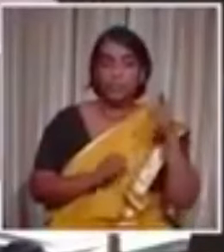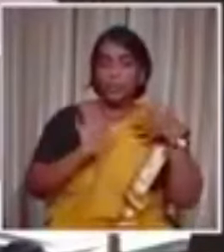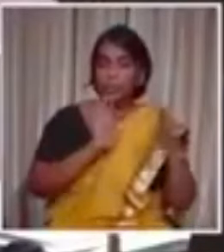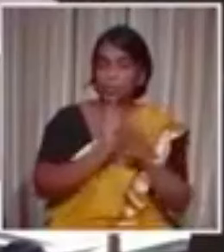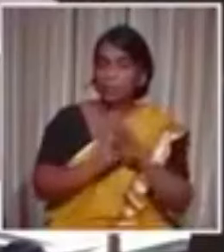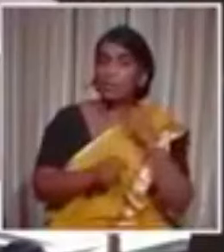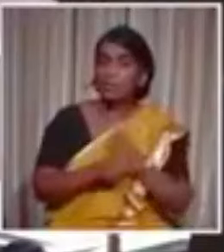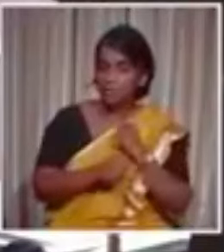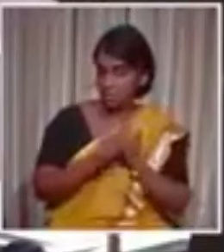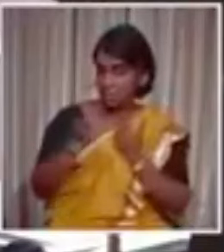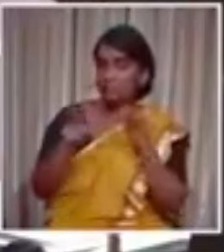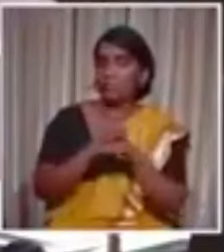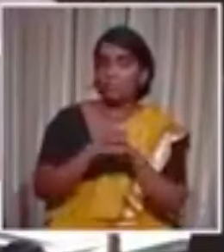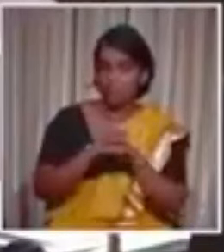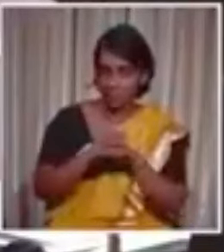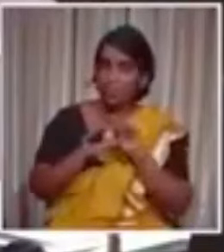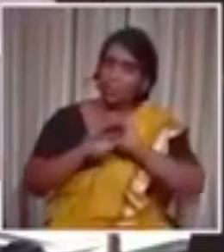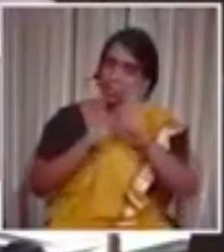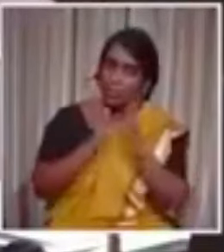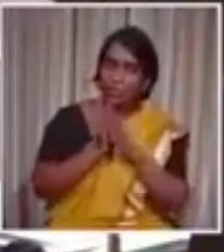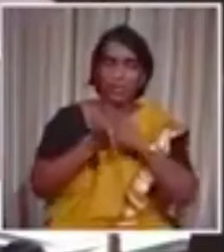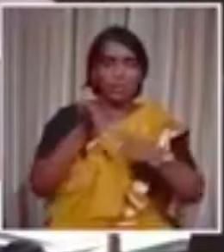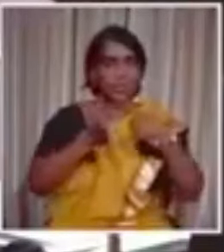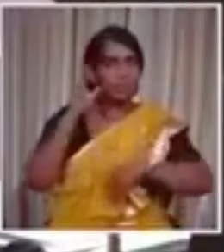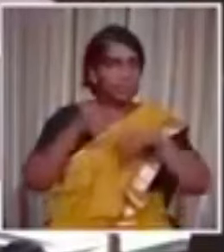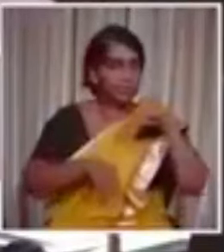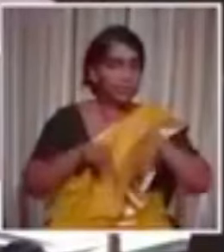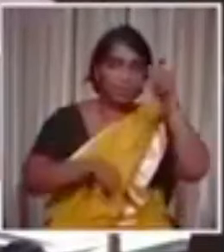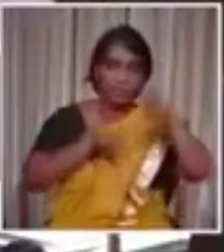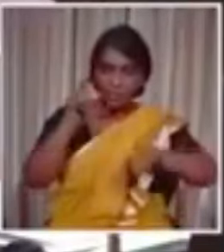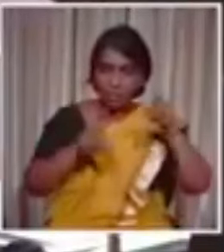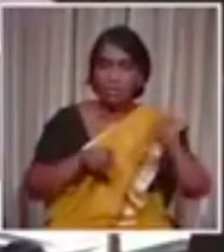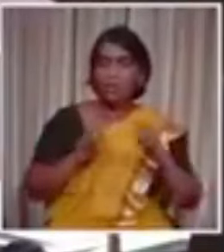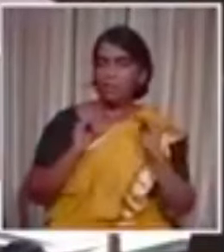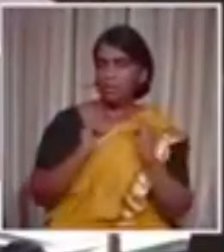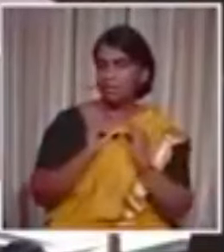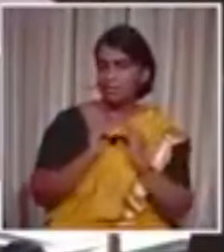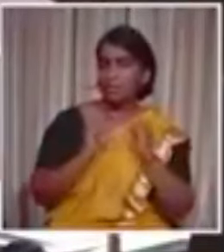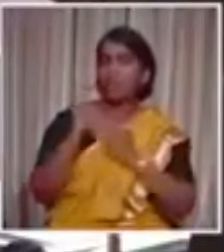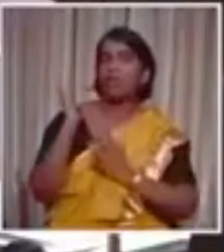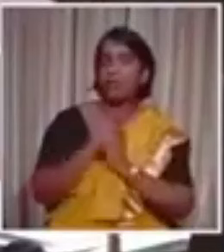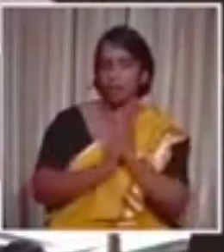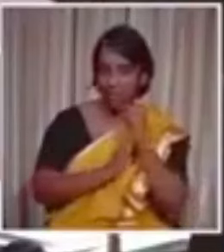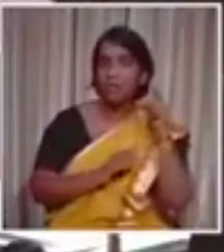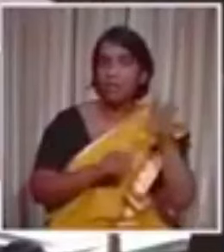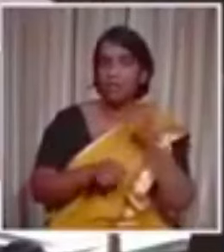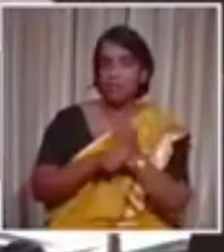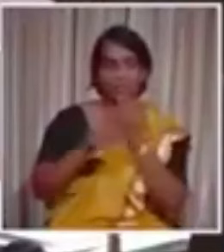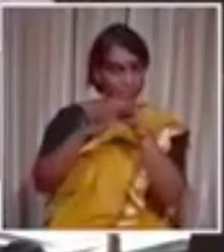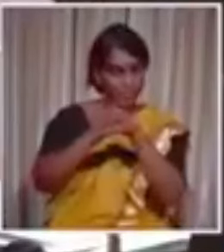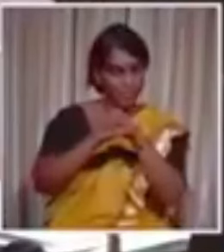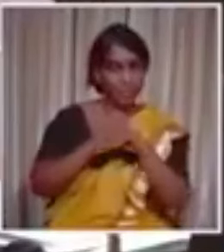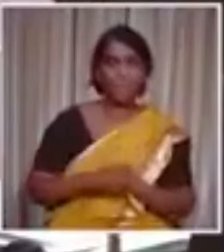සර්වපාක්ෂික ආණ්ඩුවට දායක වෙන සෑම දේශපාලන ව්‍යාපාරයකටම සාධාරණ අයිතියක් එම ආණ්ඩුව තුළ නියෝජනය විය